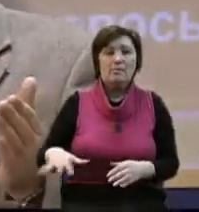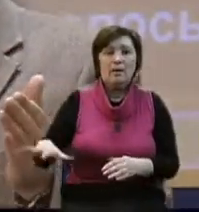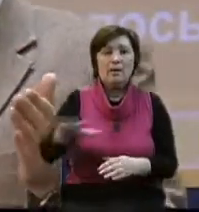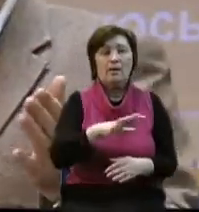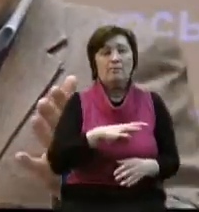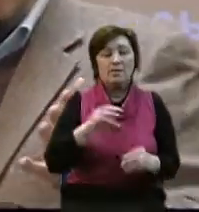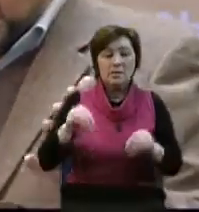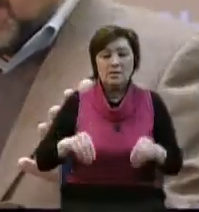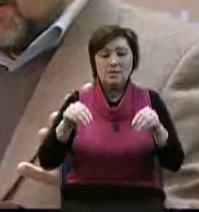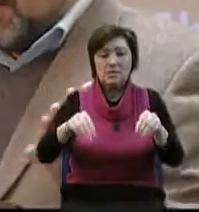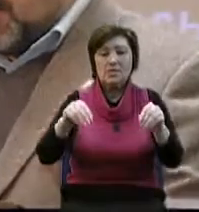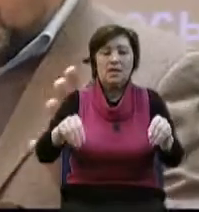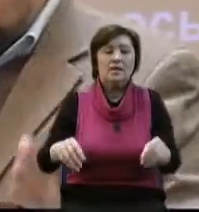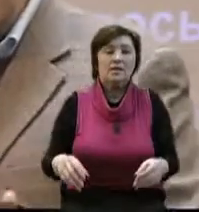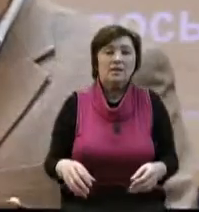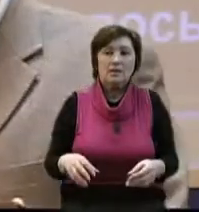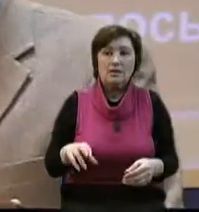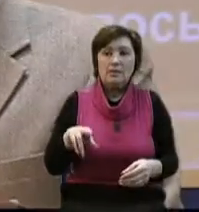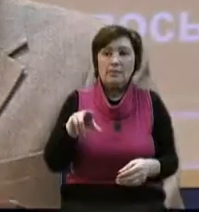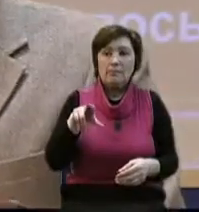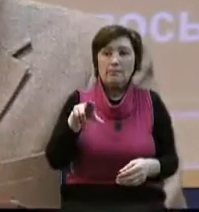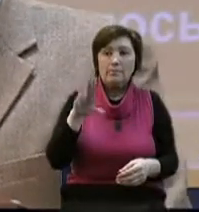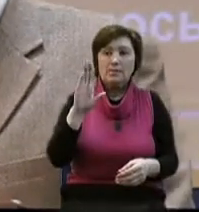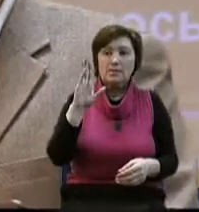засеяны пшеницей.